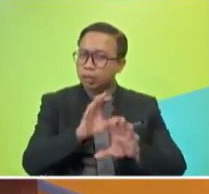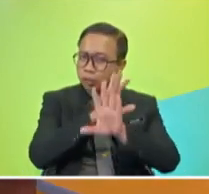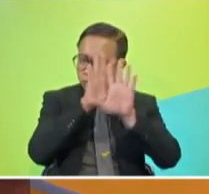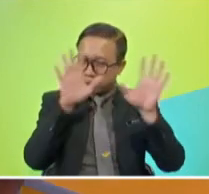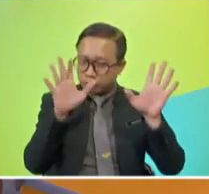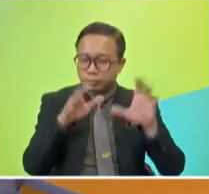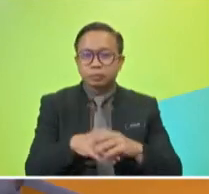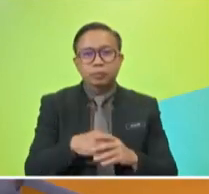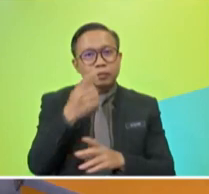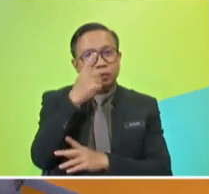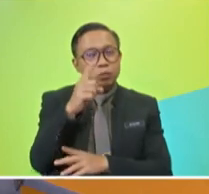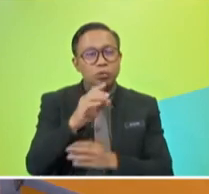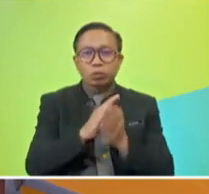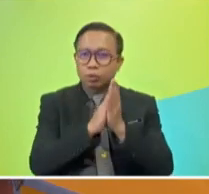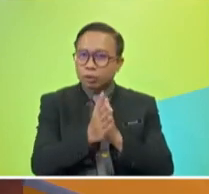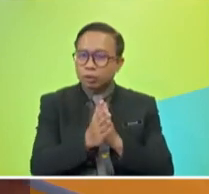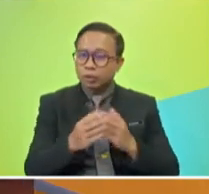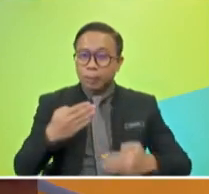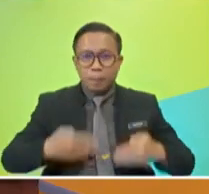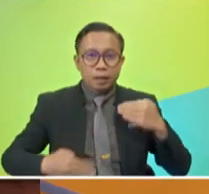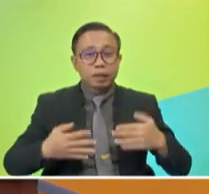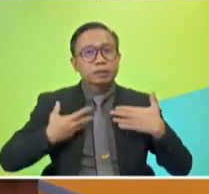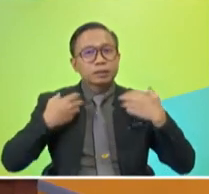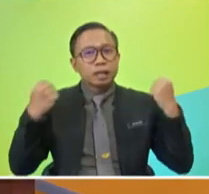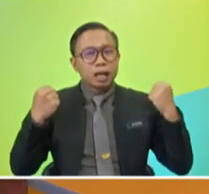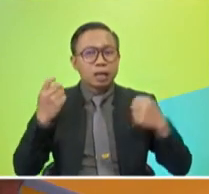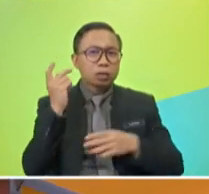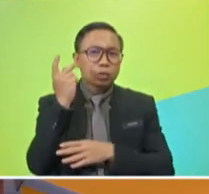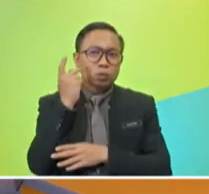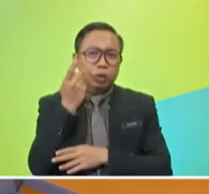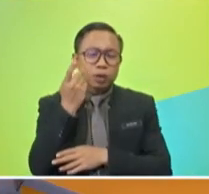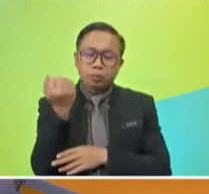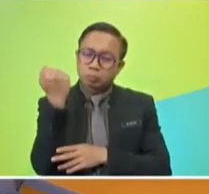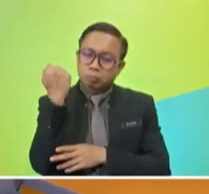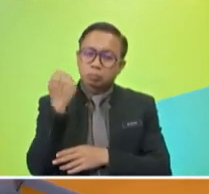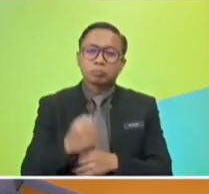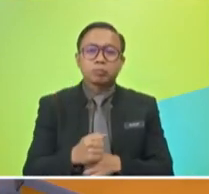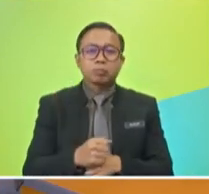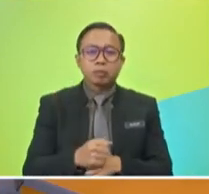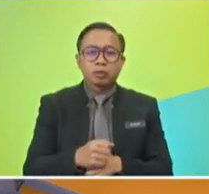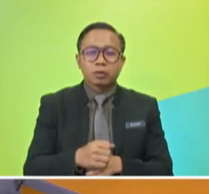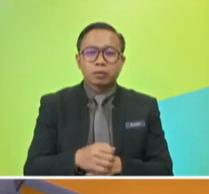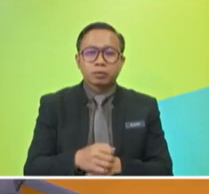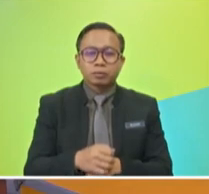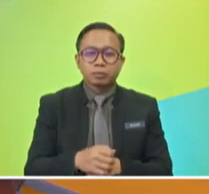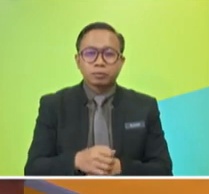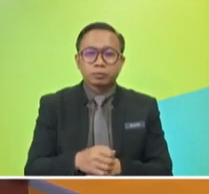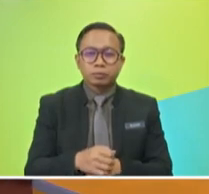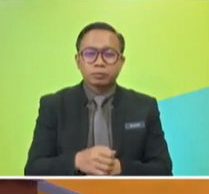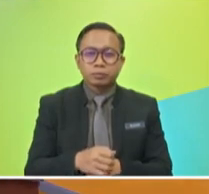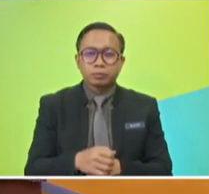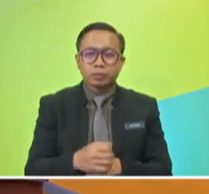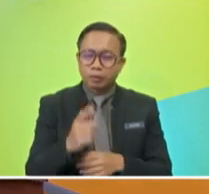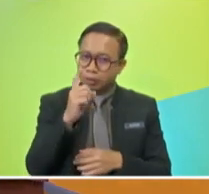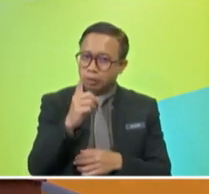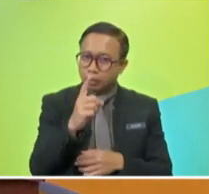kepentingannya untuk jadi badan sehat dan kuat akan bagi satu situasi di sini Ah